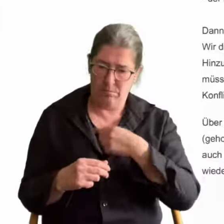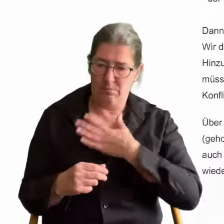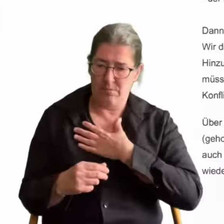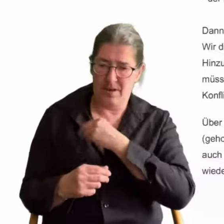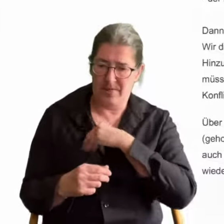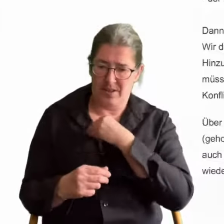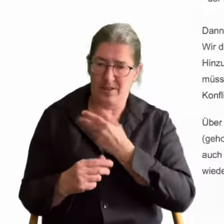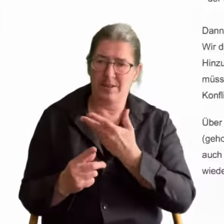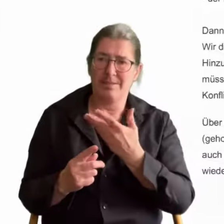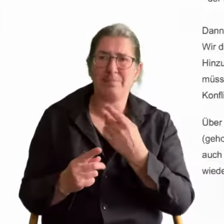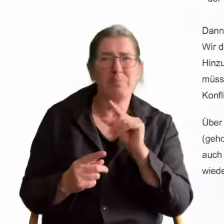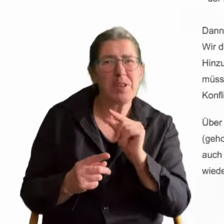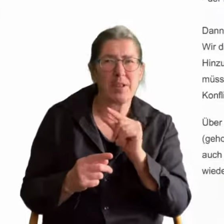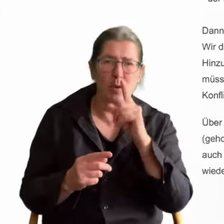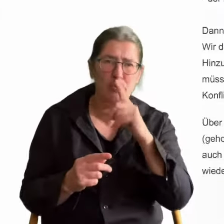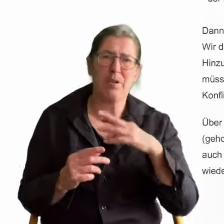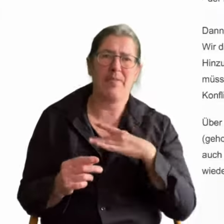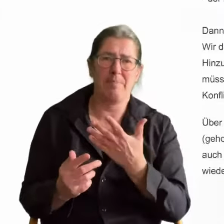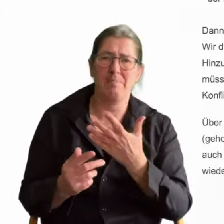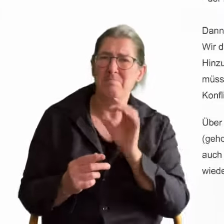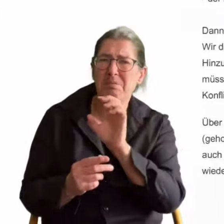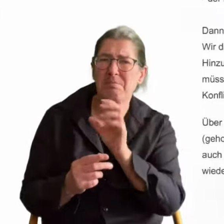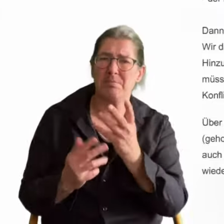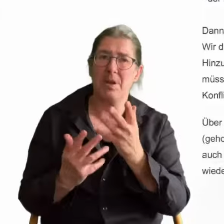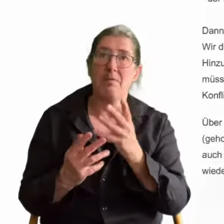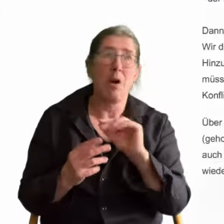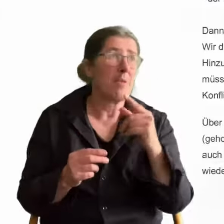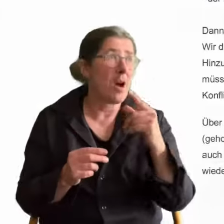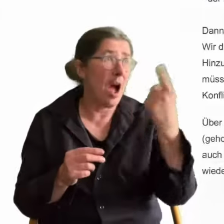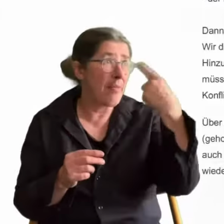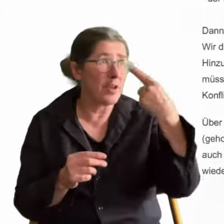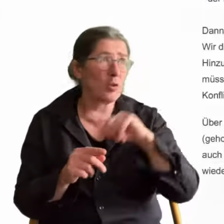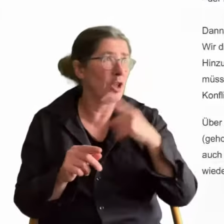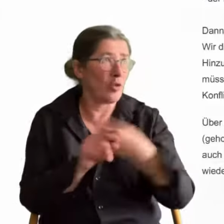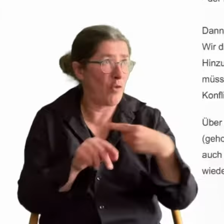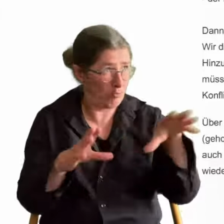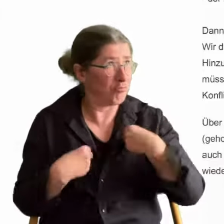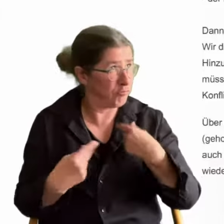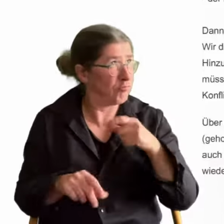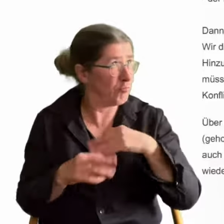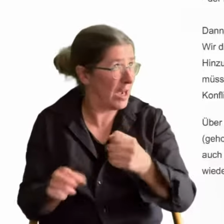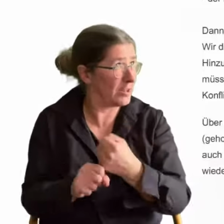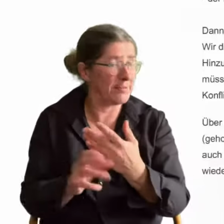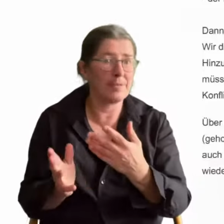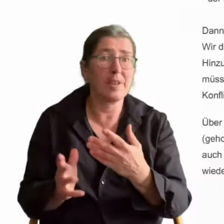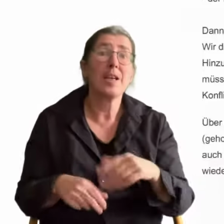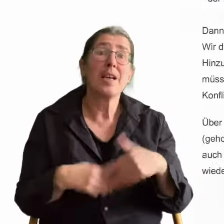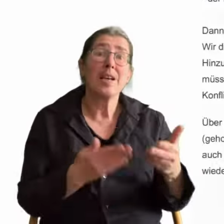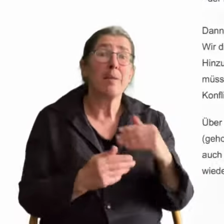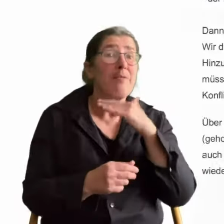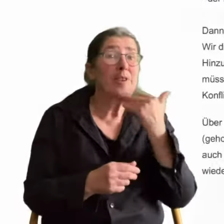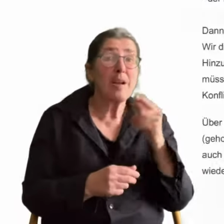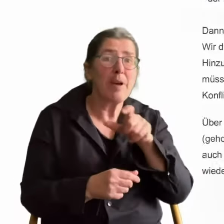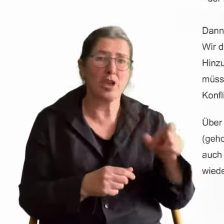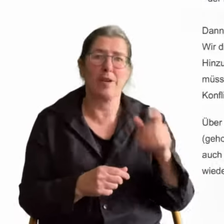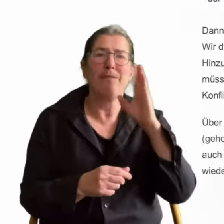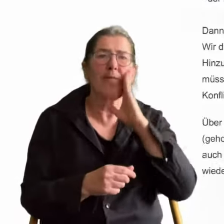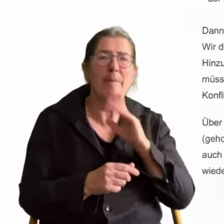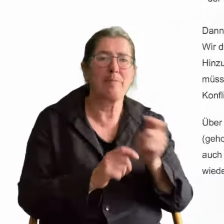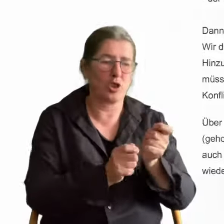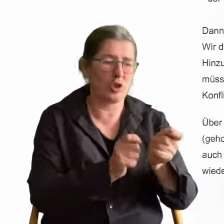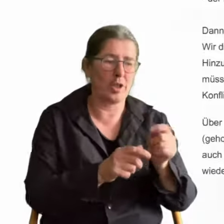und so ein bisschen unbequem sind weil sie nicht unsinnige anweisung sofort ausführen und es gibt sehr viele menschen die fremdgesteuert sind